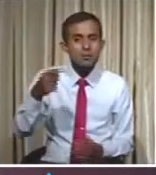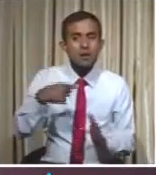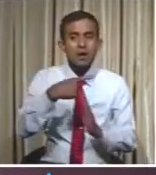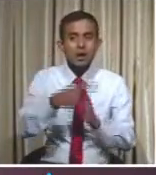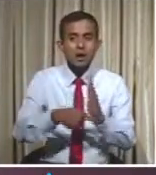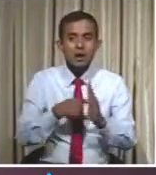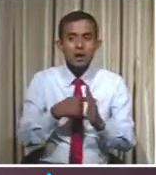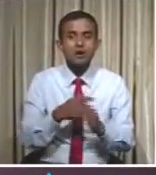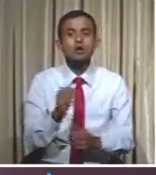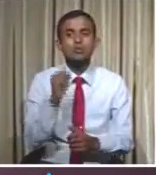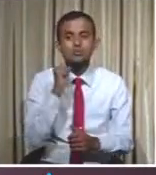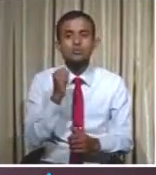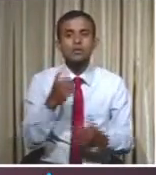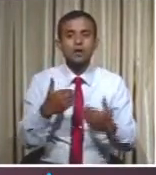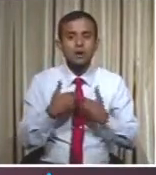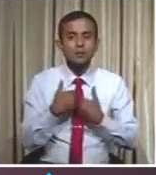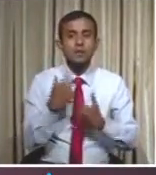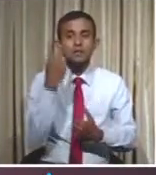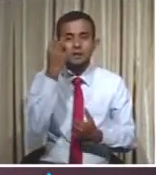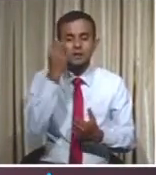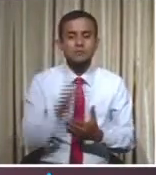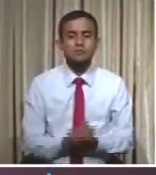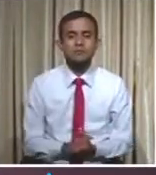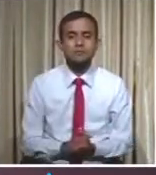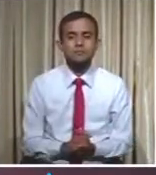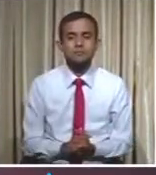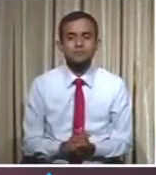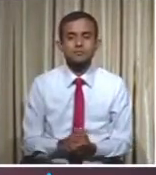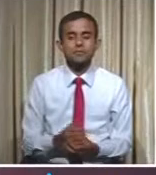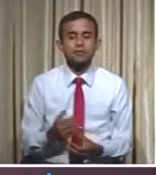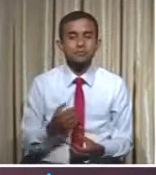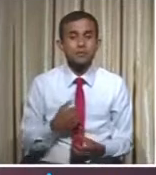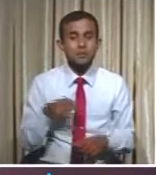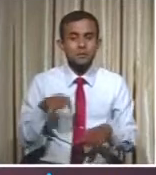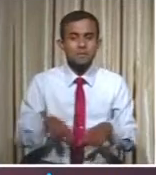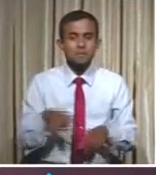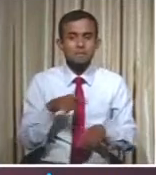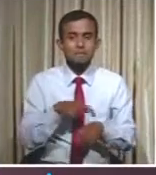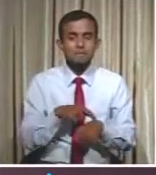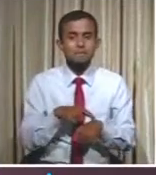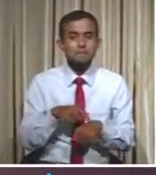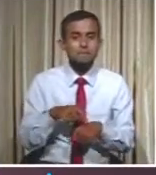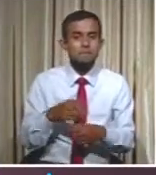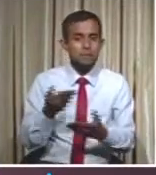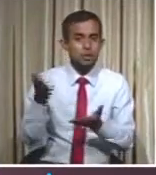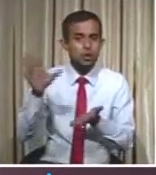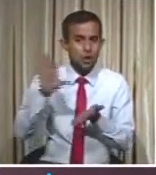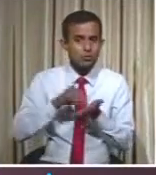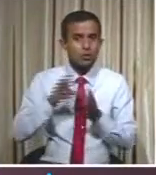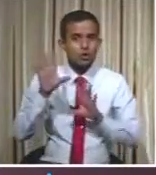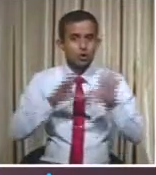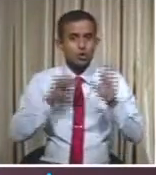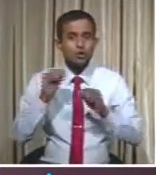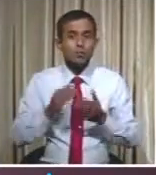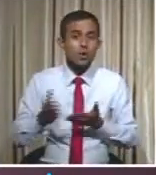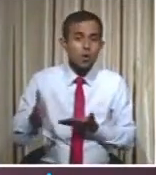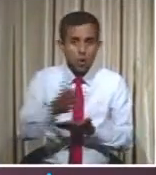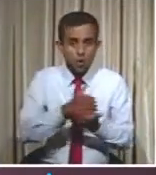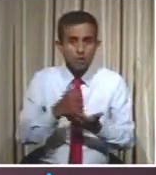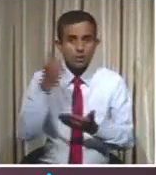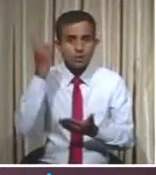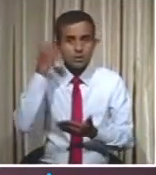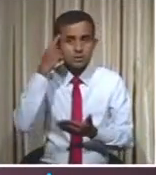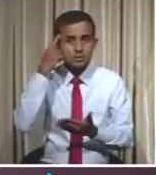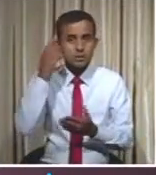මේ මොකද්ද අපේ තියෙන දැක්ම මම මේ දැනට මට හම්බ වෙලා තියෙන තොරතුරු අනුව අපි ඔක්කොමලා දන්නවා